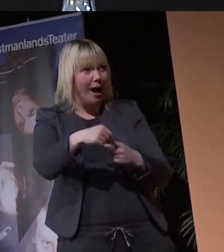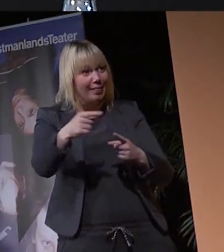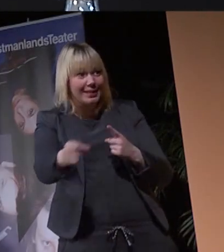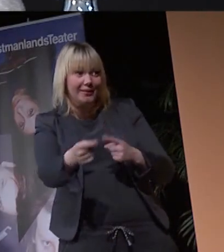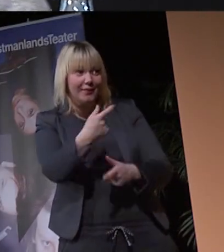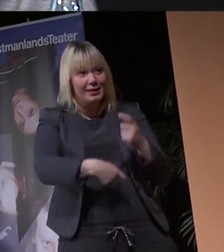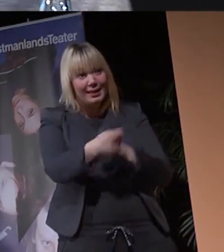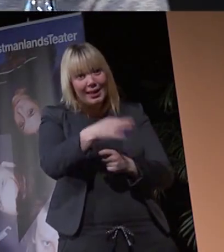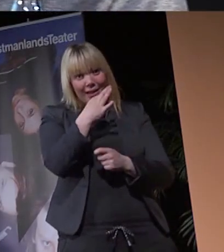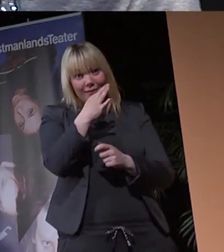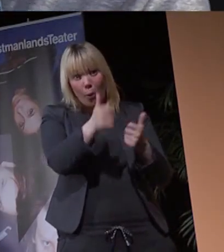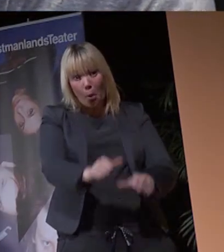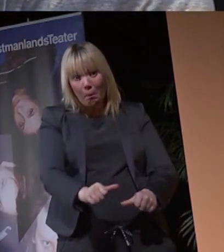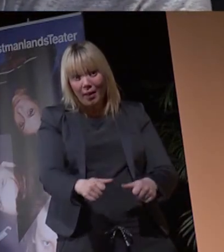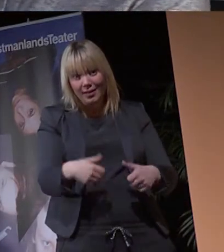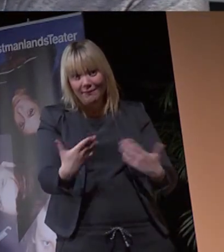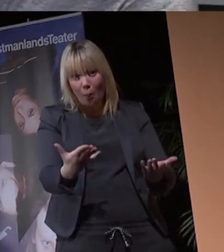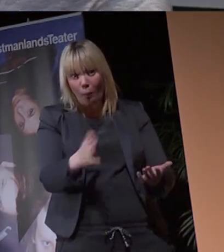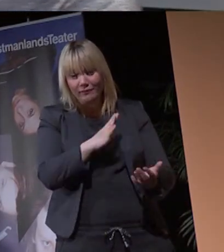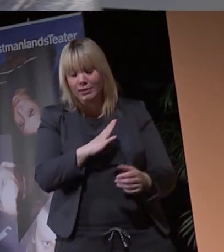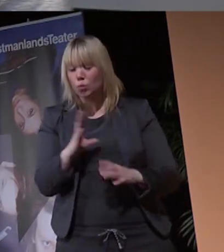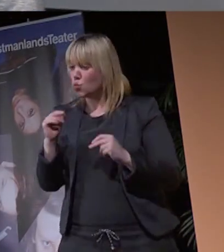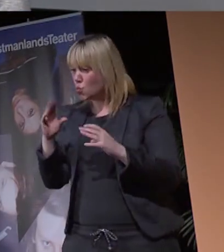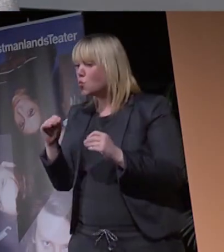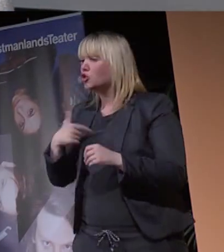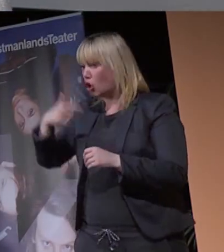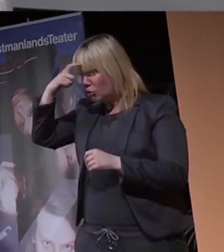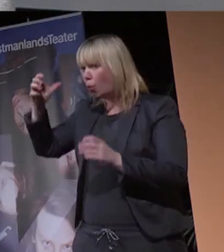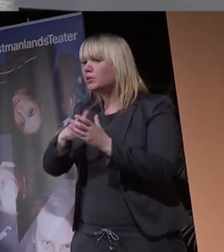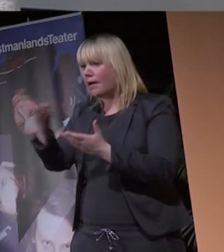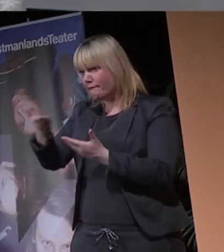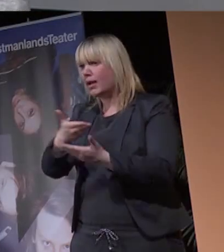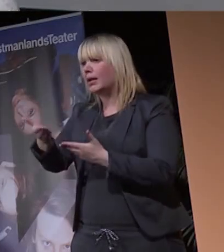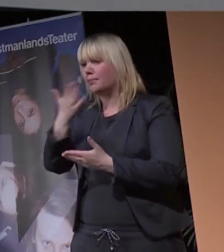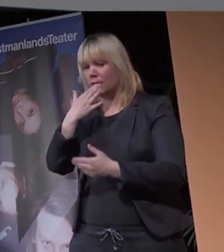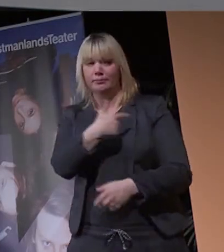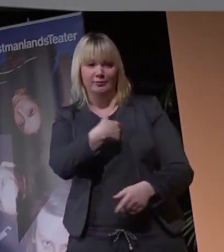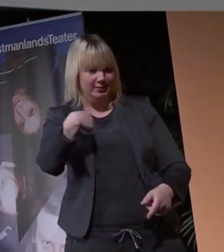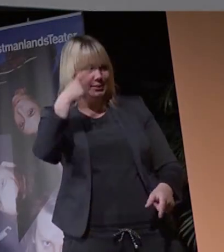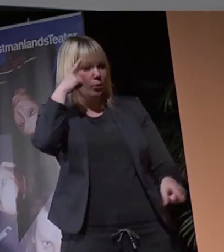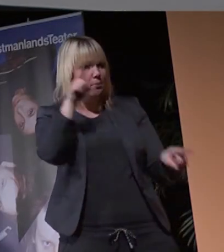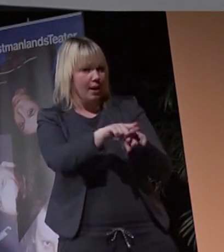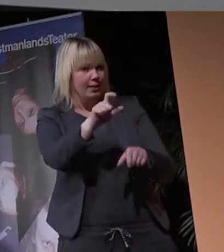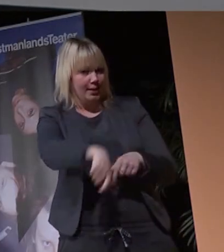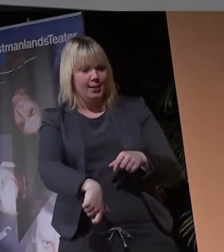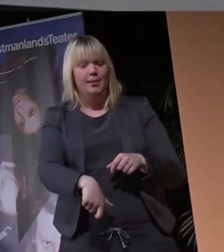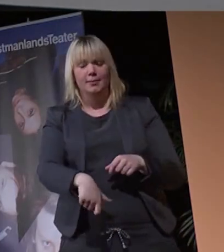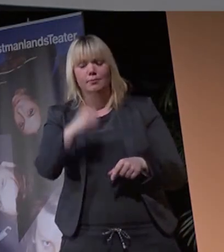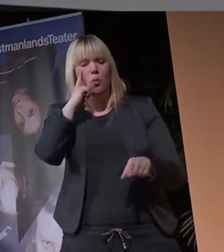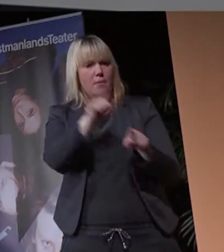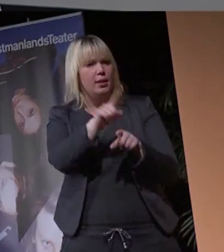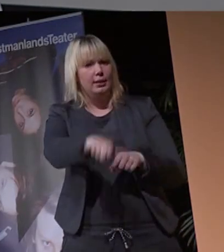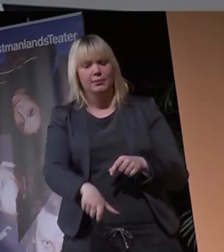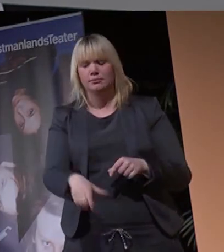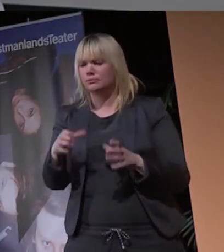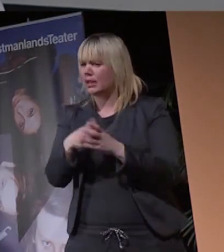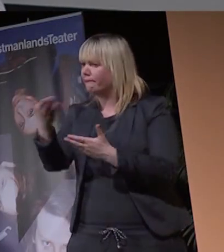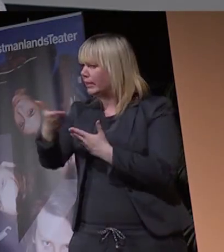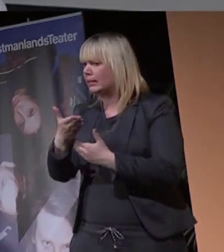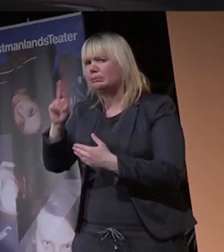medlemmar sysselsätter alla dessa frilansare som man pratar om. Så att det här hänger ju ihop också, och därför så är vi ju